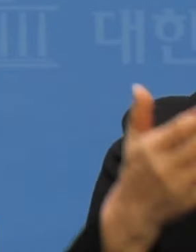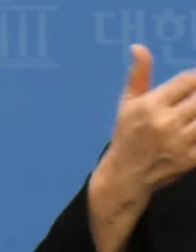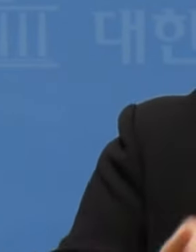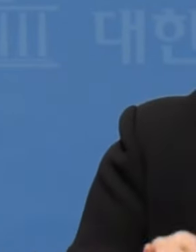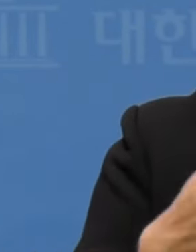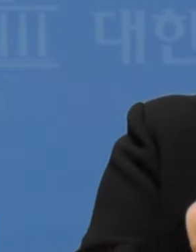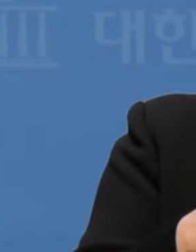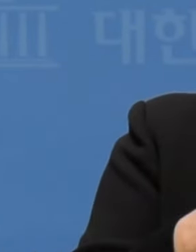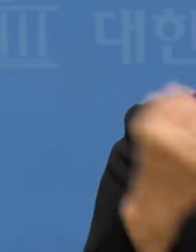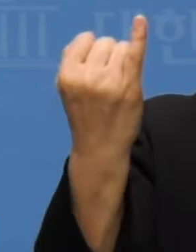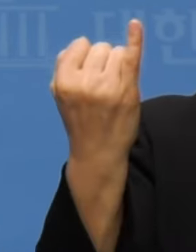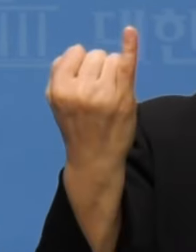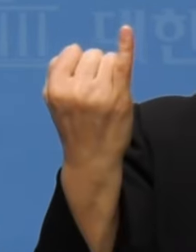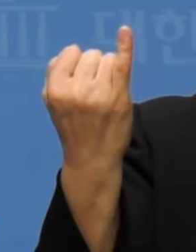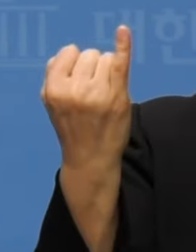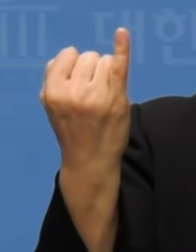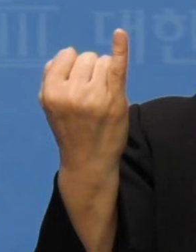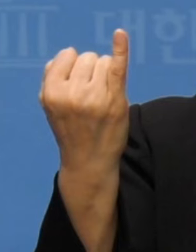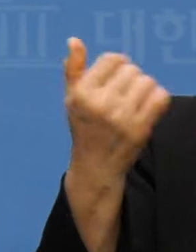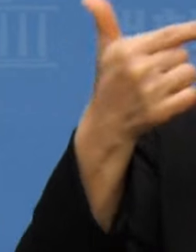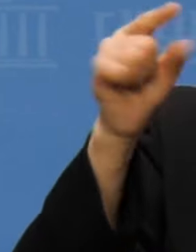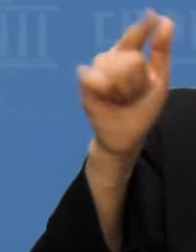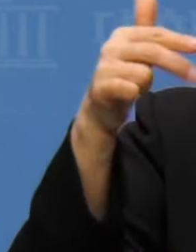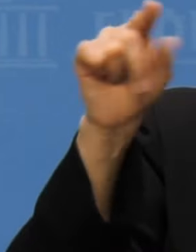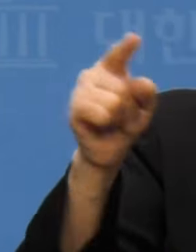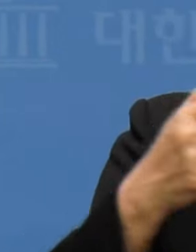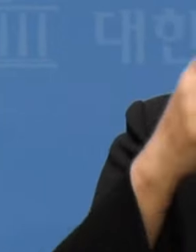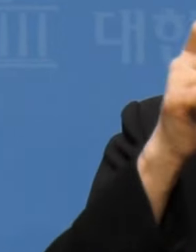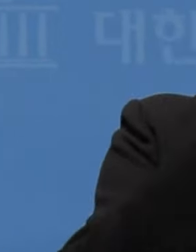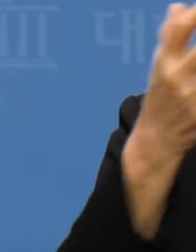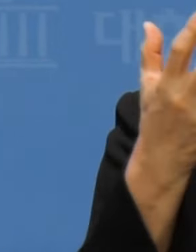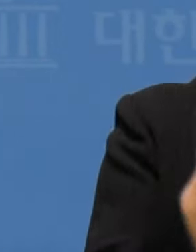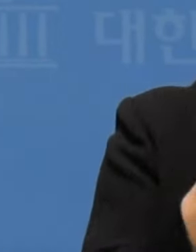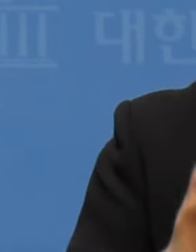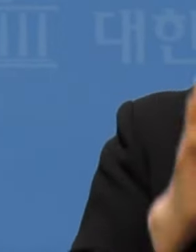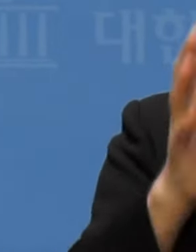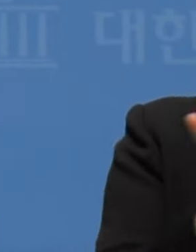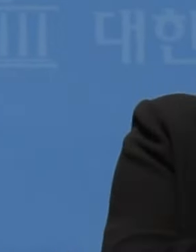미만 여성을 대상으로 난자 냉동 국가 지원 사업을 추진하겠습니다.